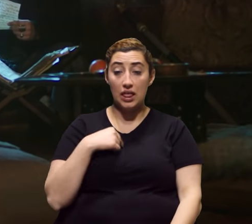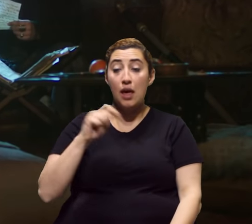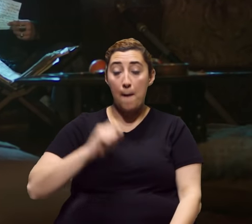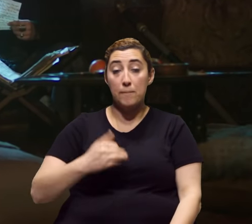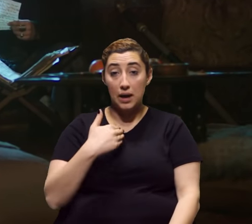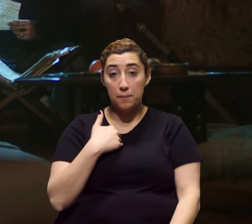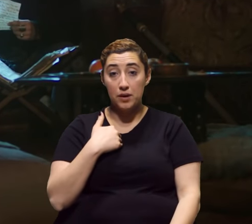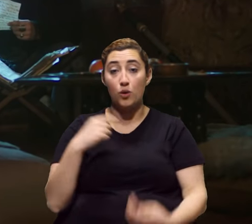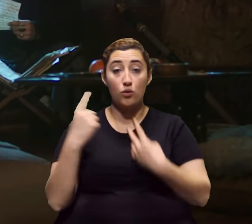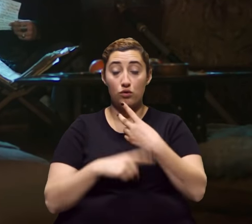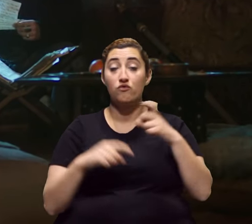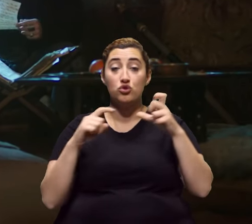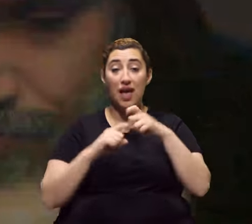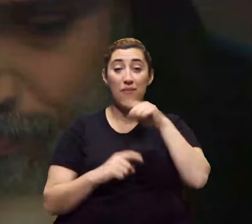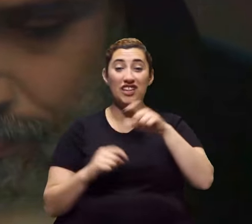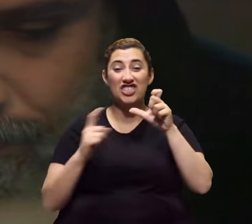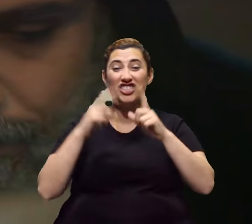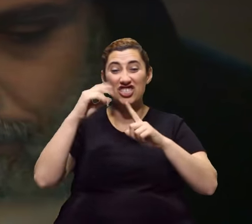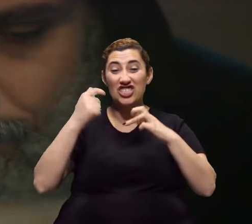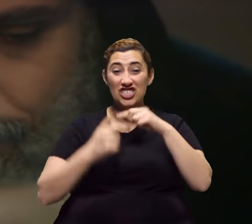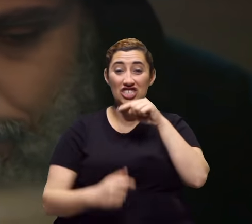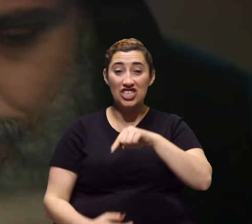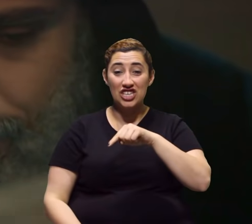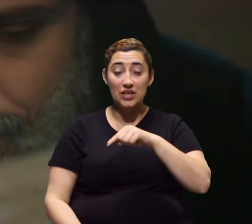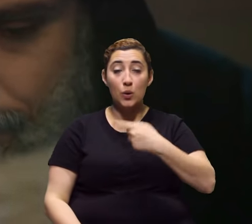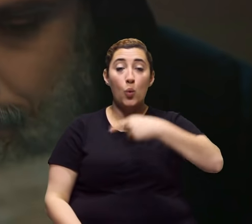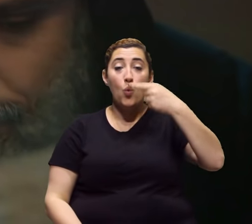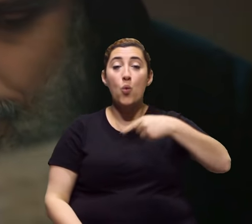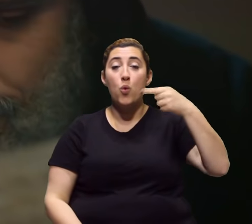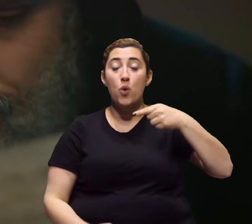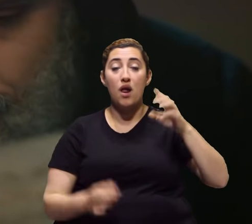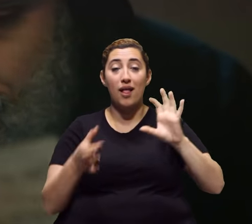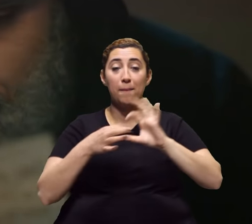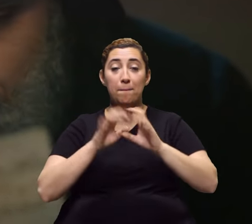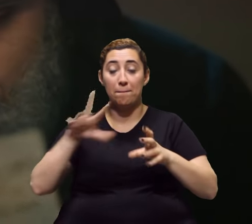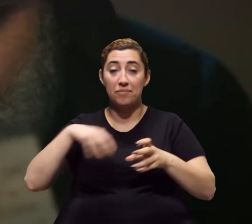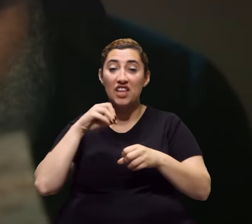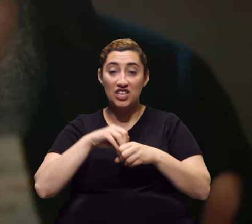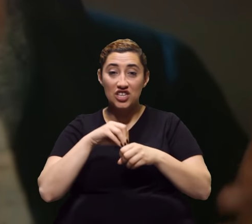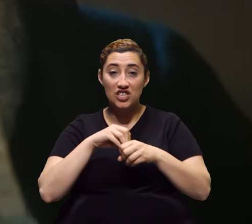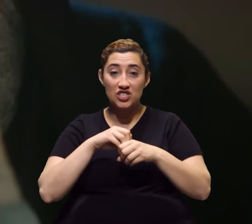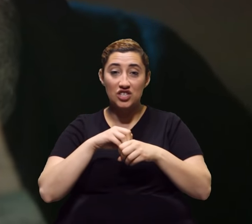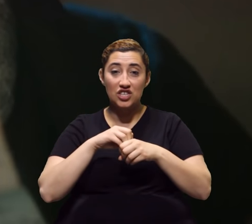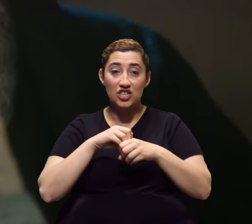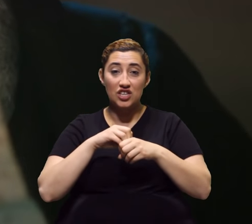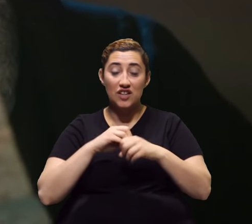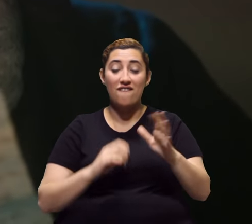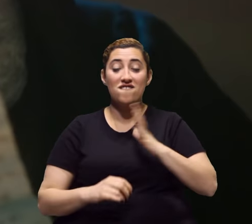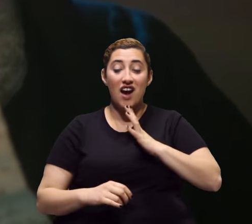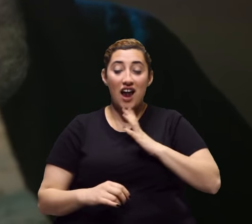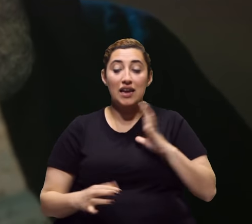ki Yunus Emre'nin şiiri Kur'an ayetlerinin varlığın